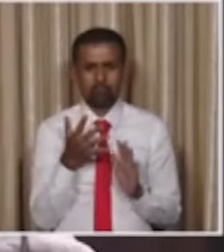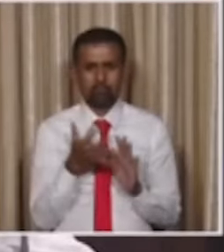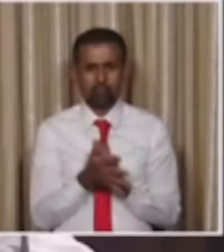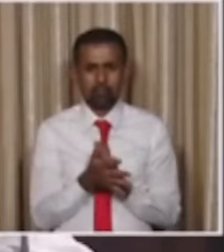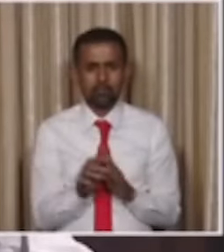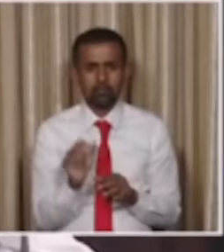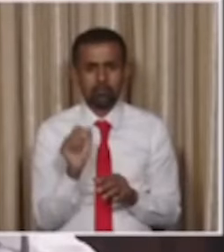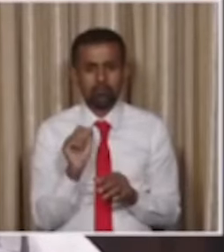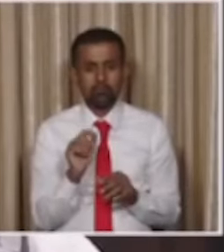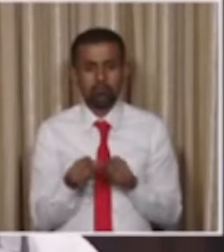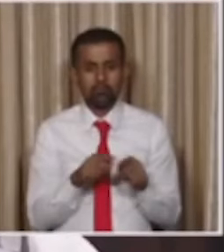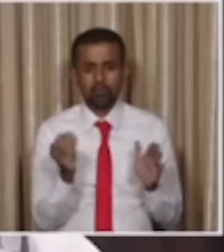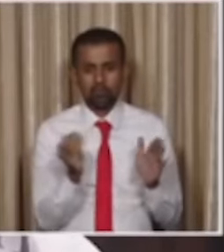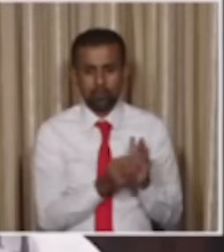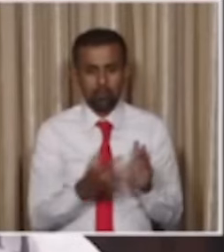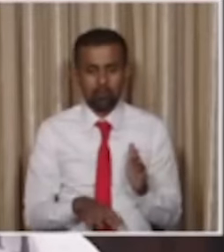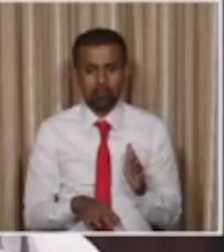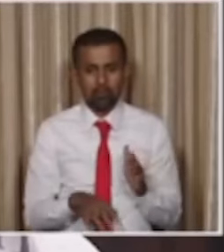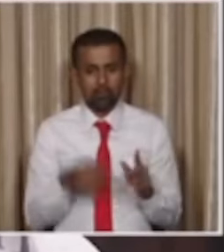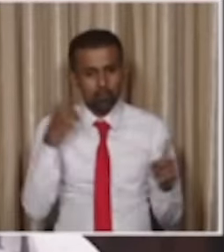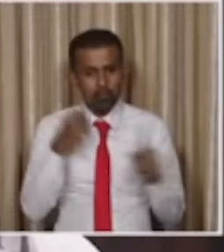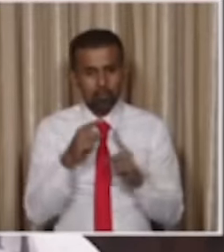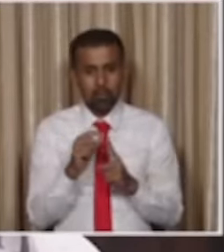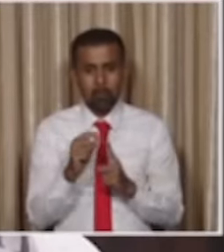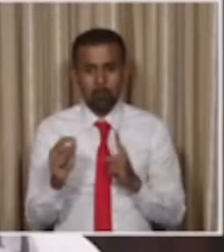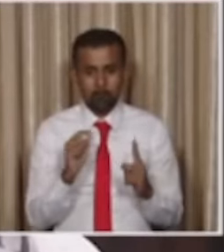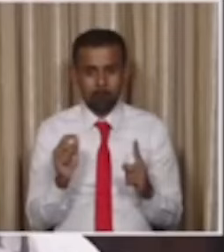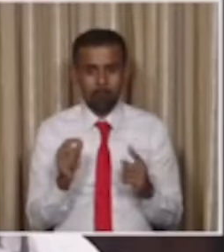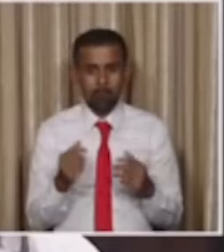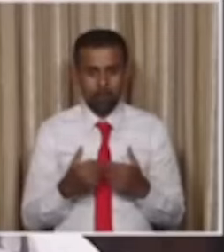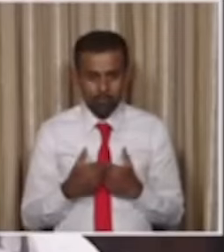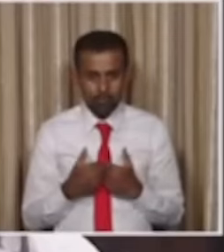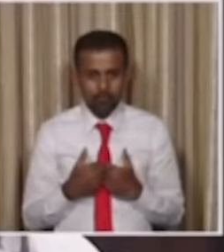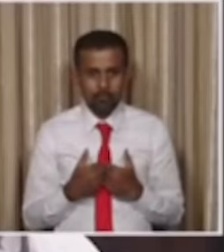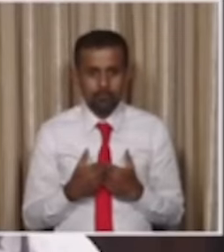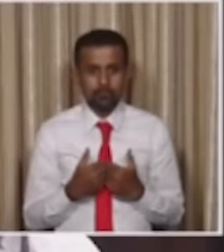කරලා තියෙන මේ රිපෝට් එකේ මේක සම්බන්ධව පාර්ලිමේන්තුව ලෙස අපි යම්කිසි